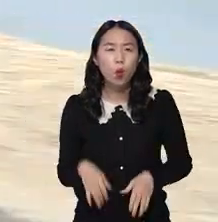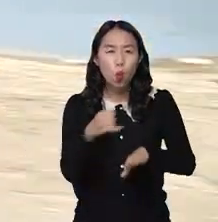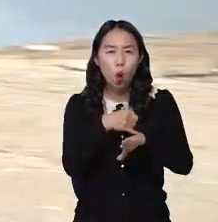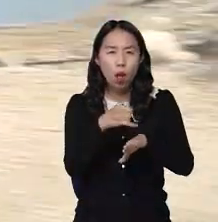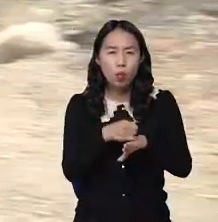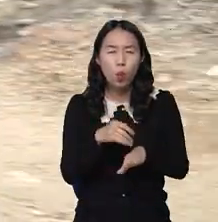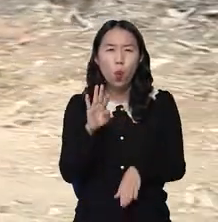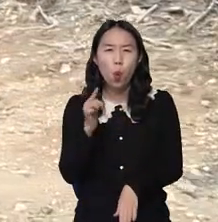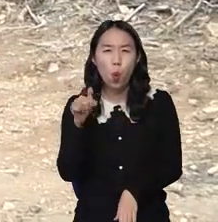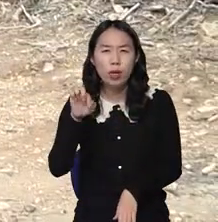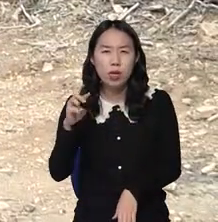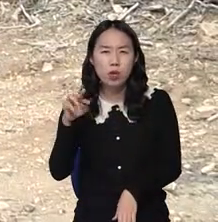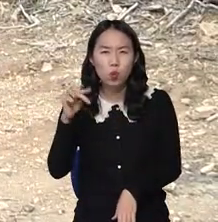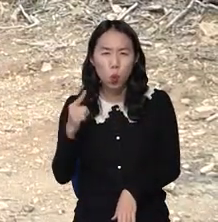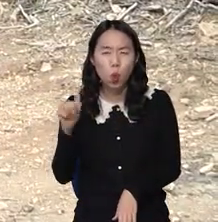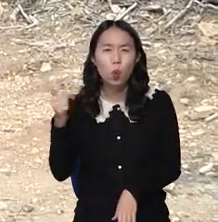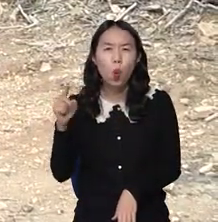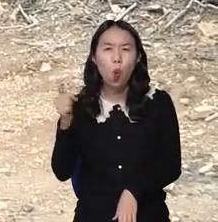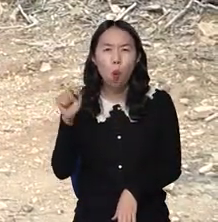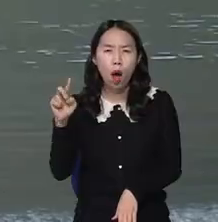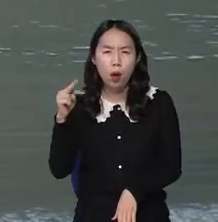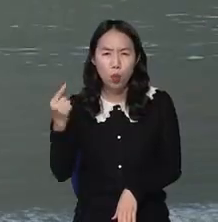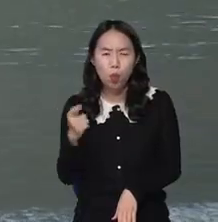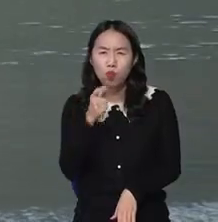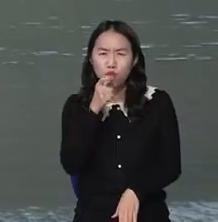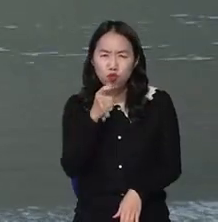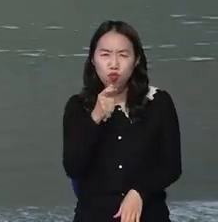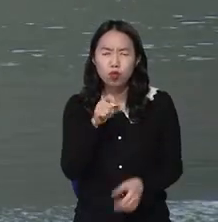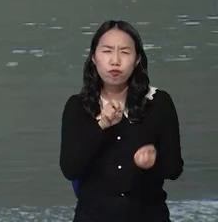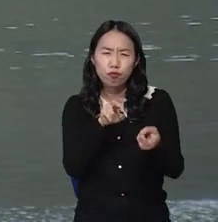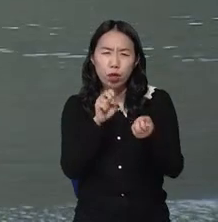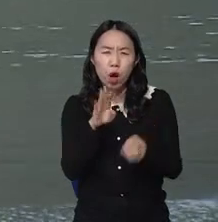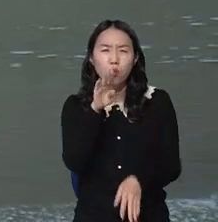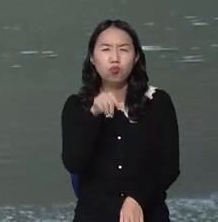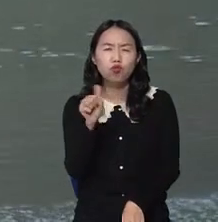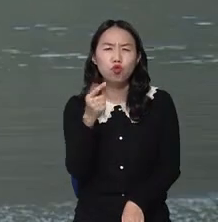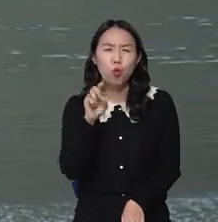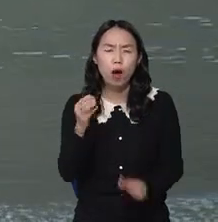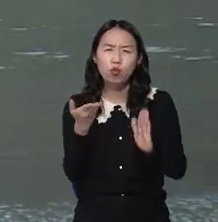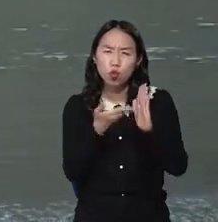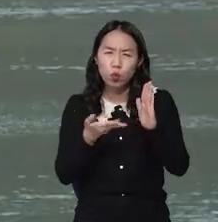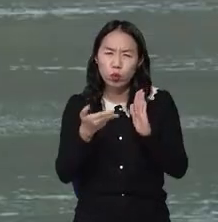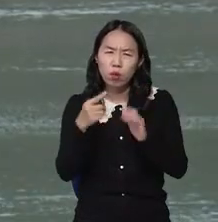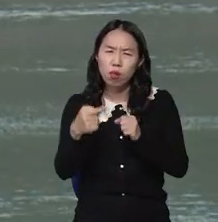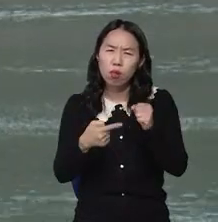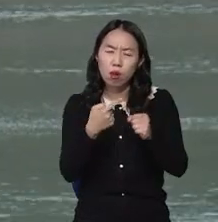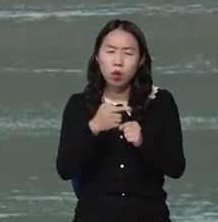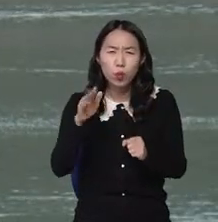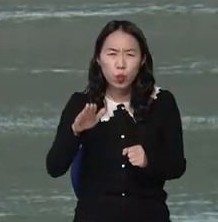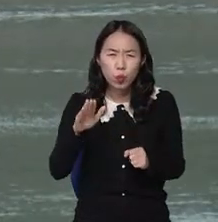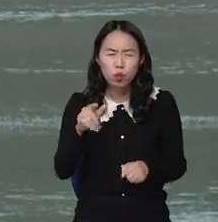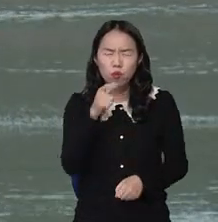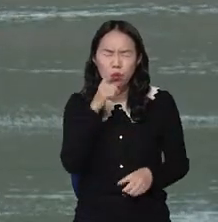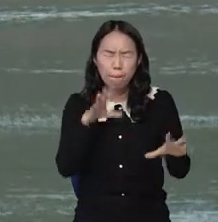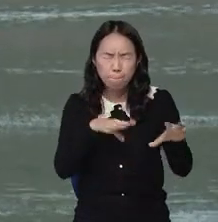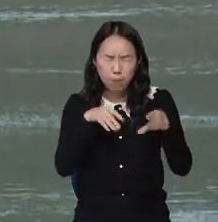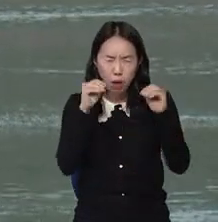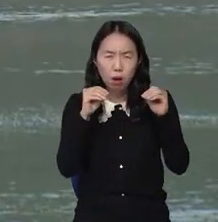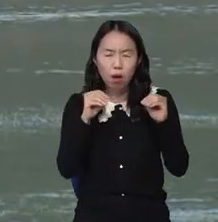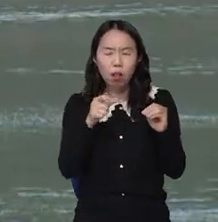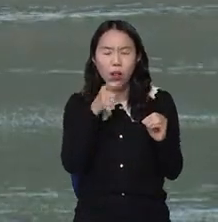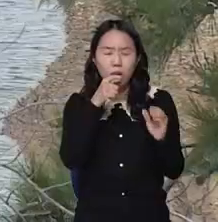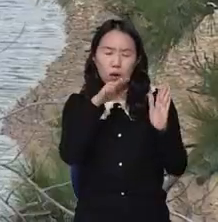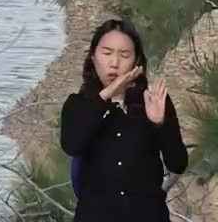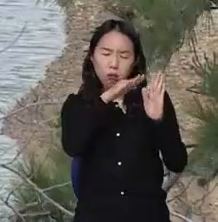완도 보길도와 노하도에 식수를 공급하는 부황 저수지입니다. 1년 가까이 이어지고 있는 가뭄으로